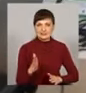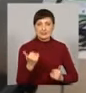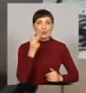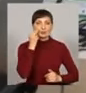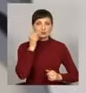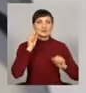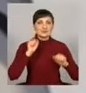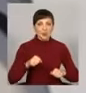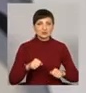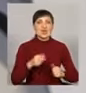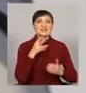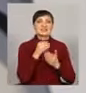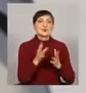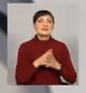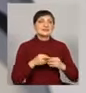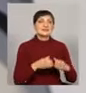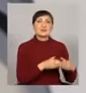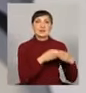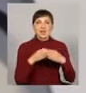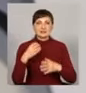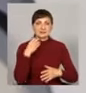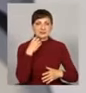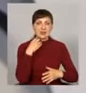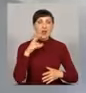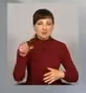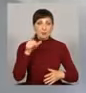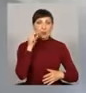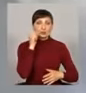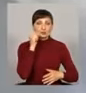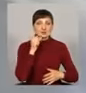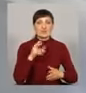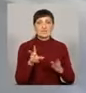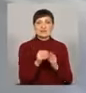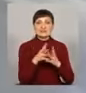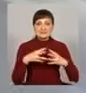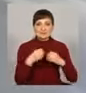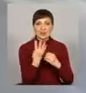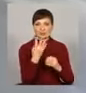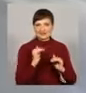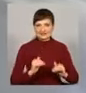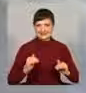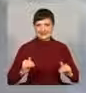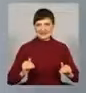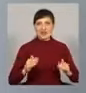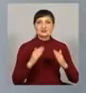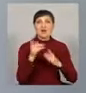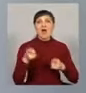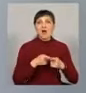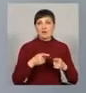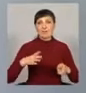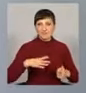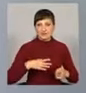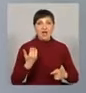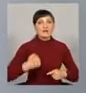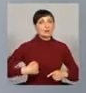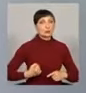сможет перевести свою семью и сказал орды сам сабит вместе с супругой воспитывает четверых детей жилье они арендуют вот его